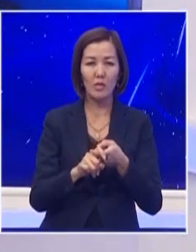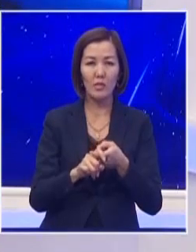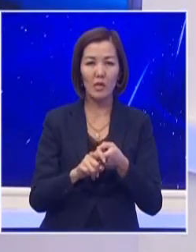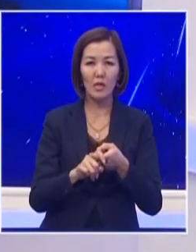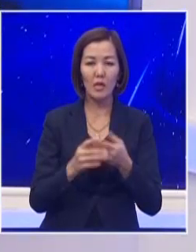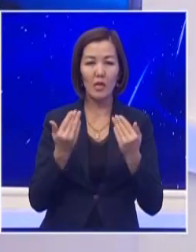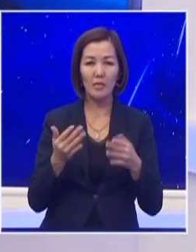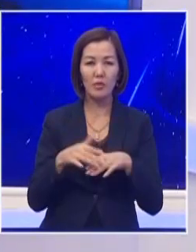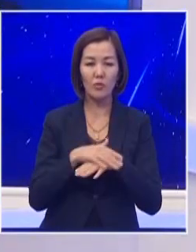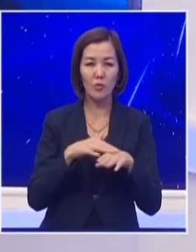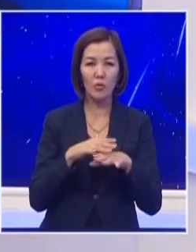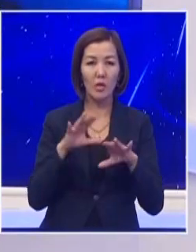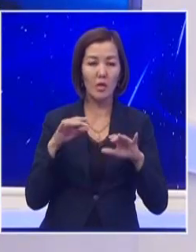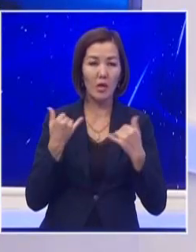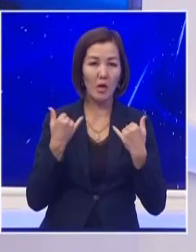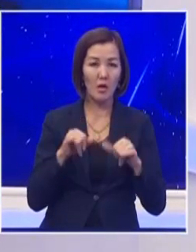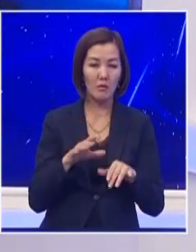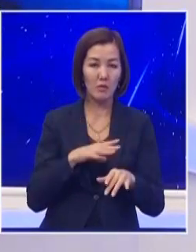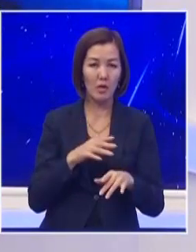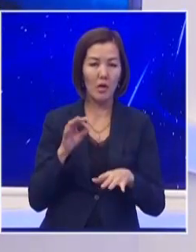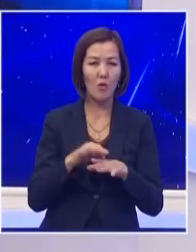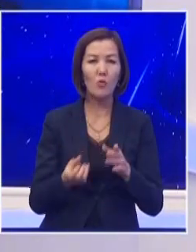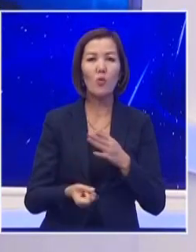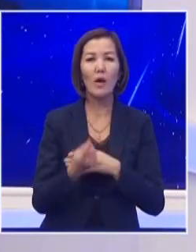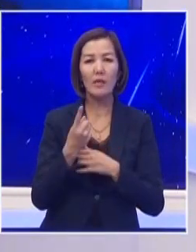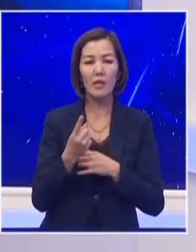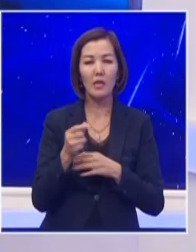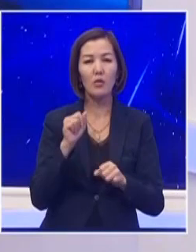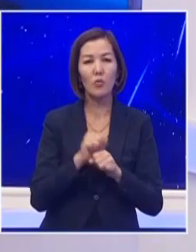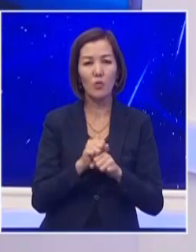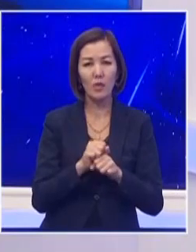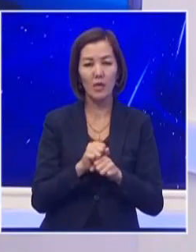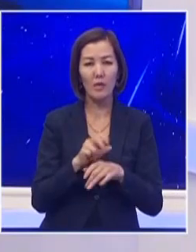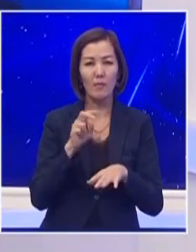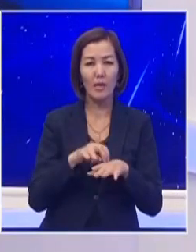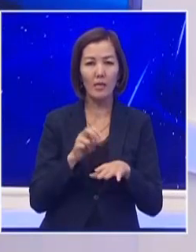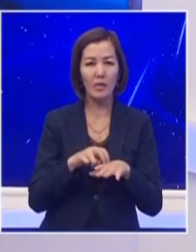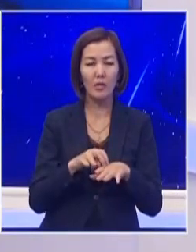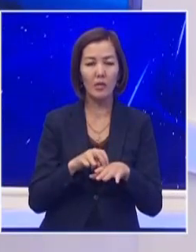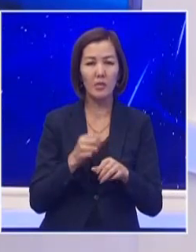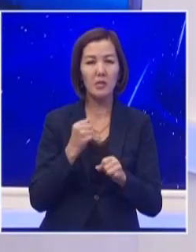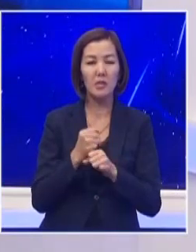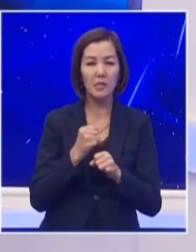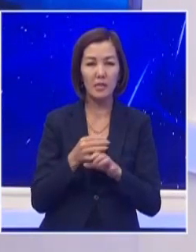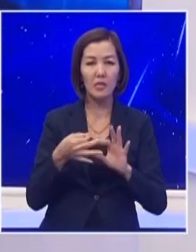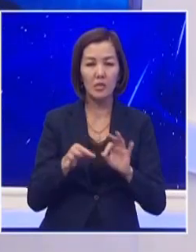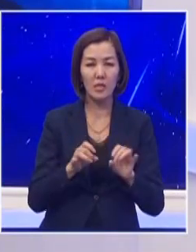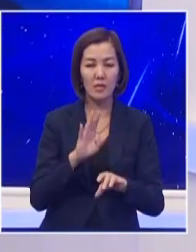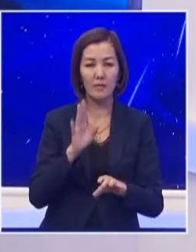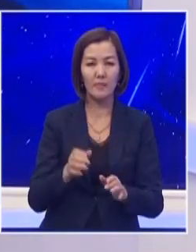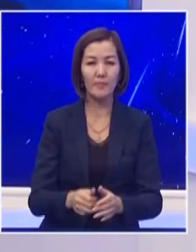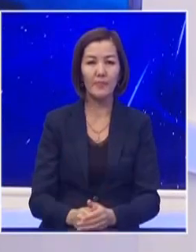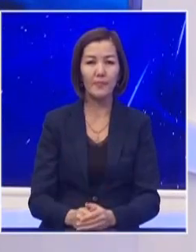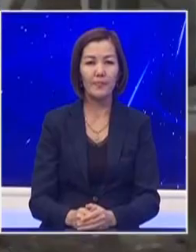жан сақтаған тұрғындар аң-таң. Ауру қайдан келді, қашан тоқтайды, мал дәрігерлері қайда қарап отыр. Толығырақ тілші бейне